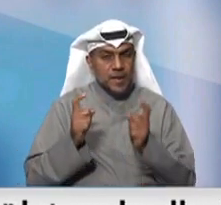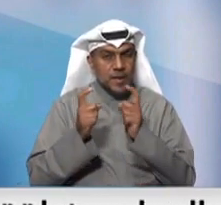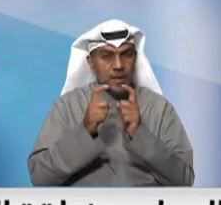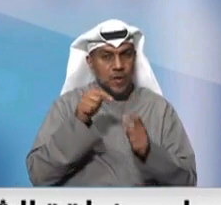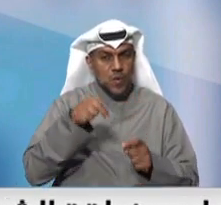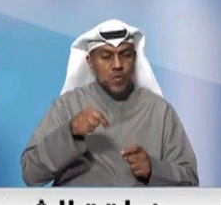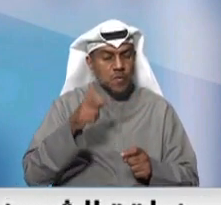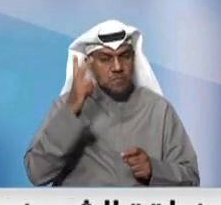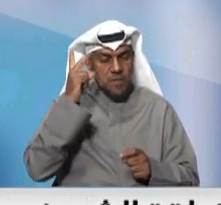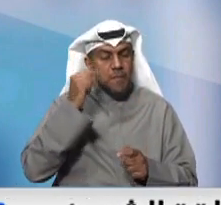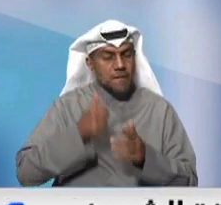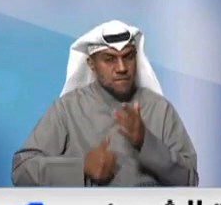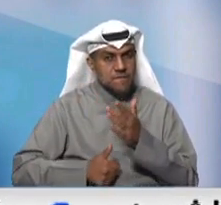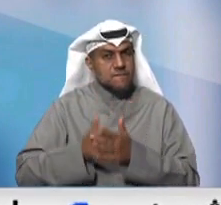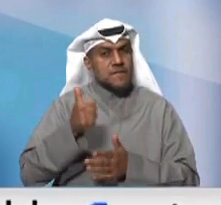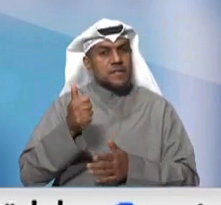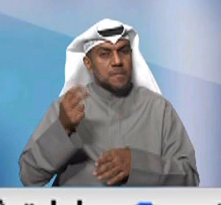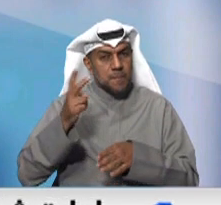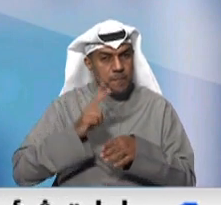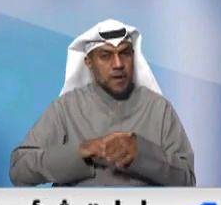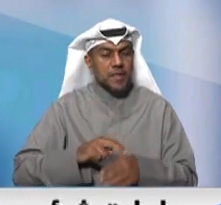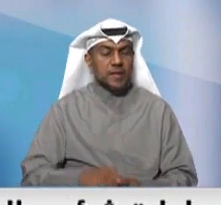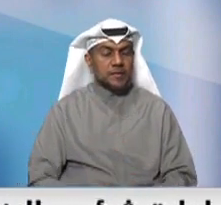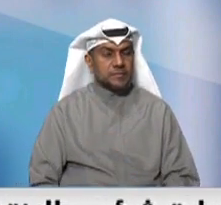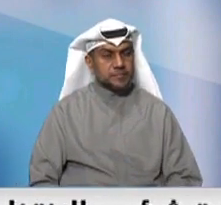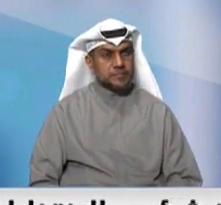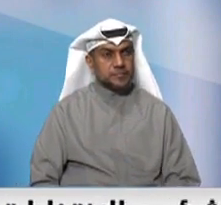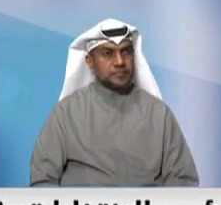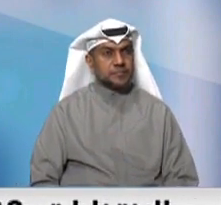اليوم لتحقيق الانجاز للمره